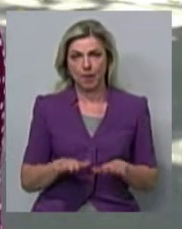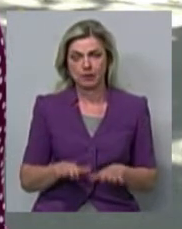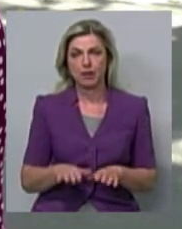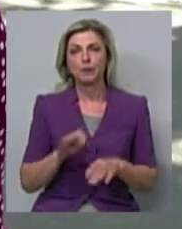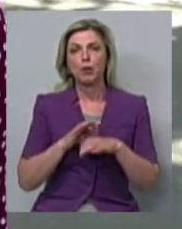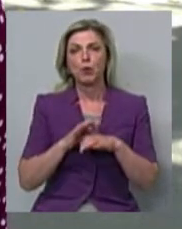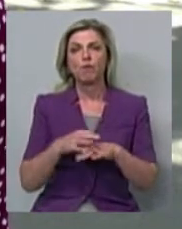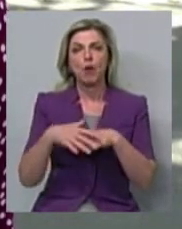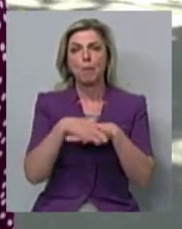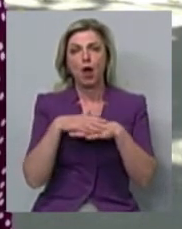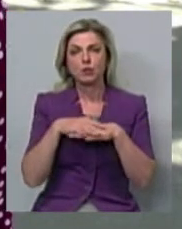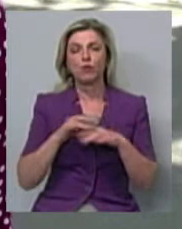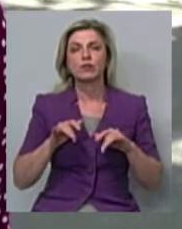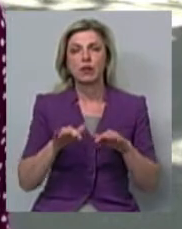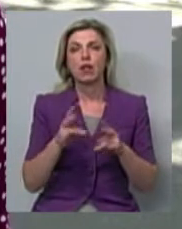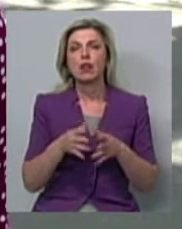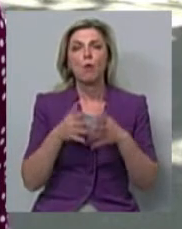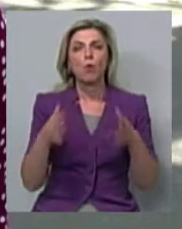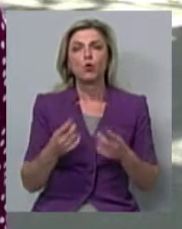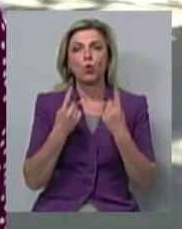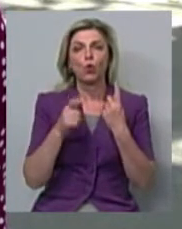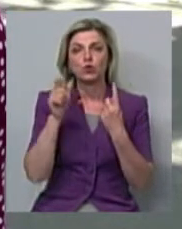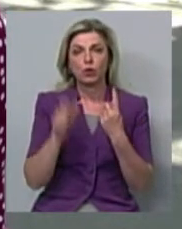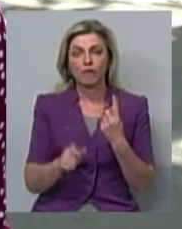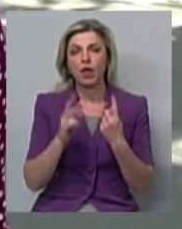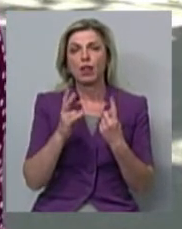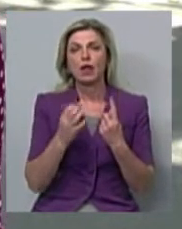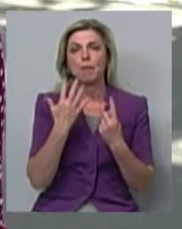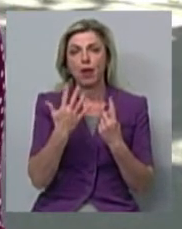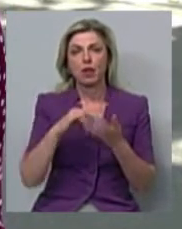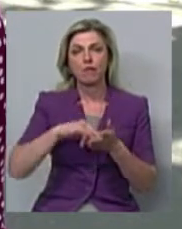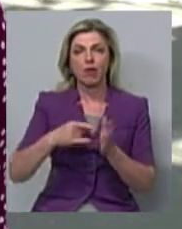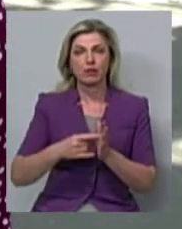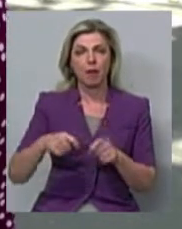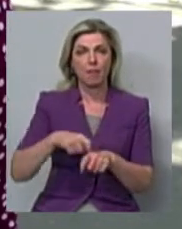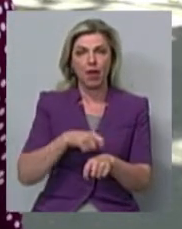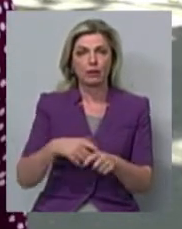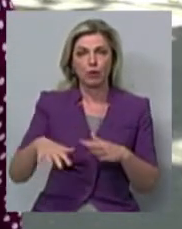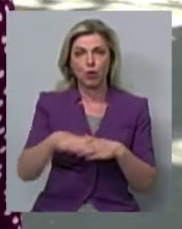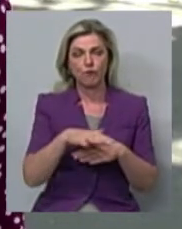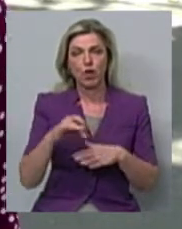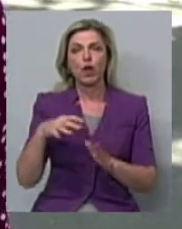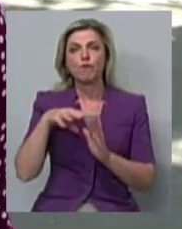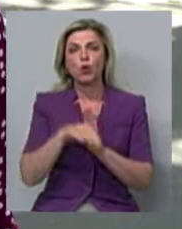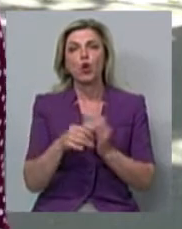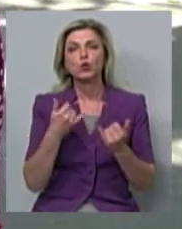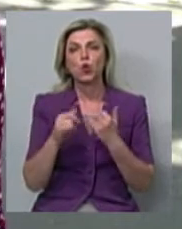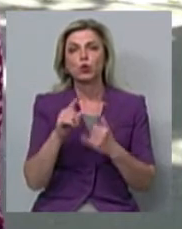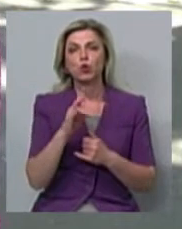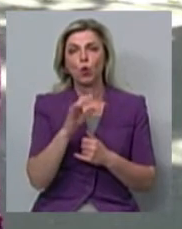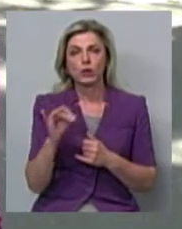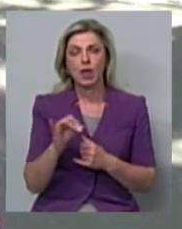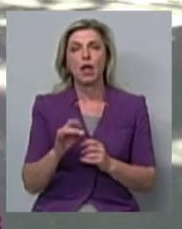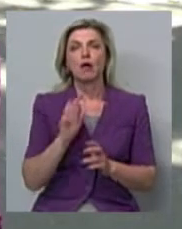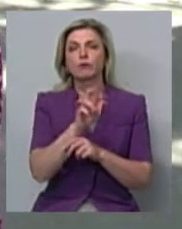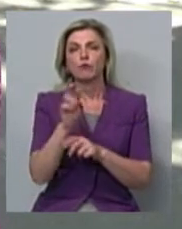Проведення масових заходів не більше однієї людини на 5 квадратних метрів. Сюди ж додається заборона жовтої зони. Відвідувати установи